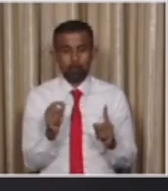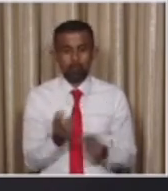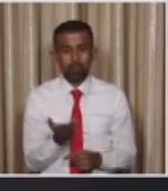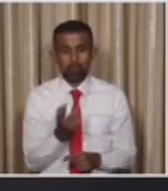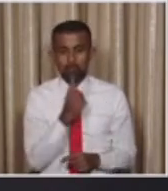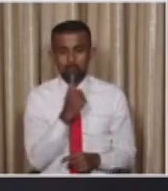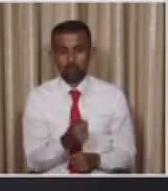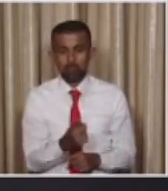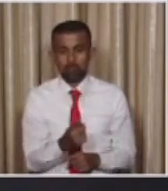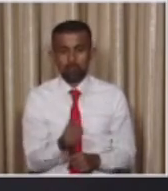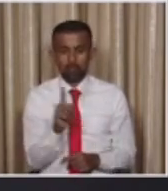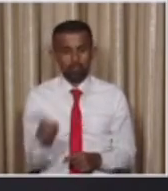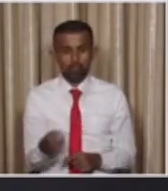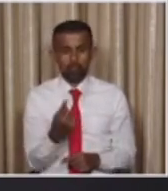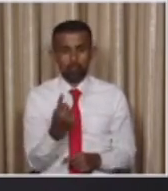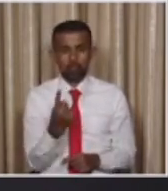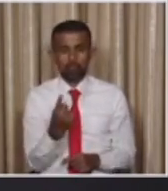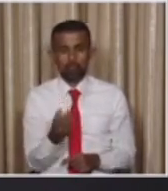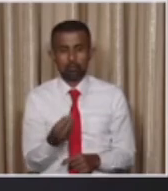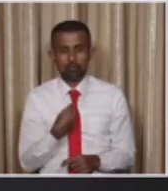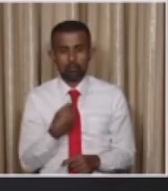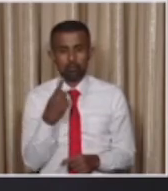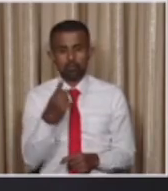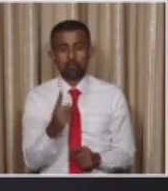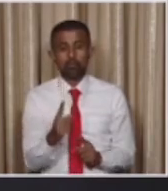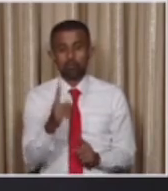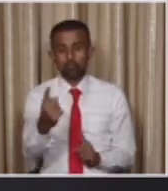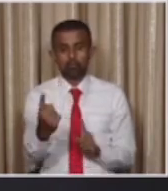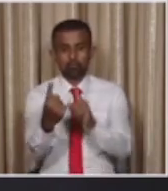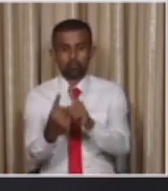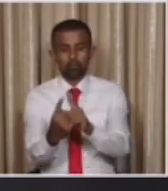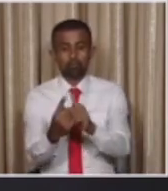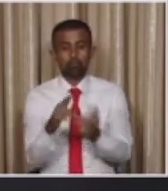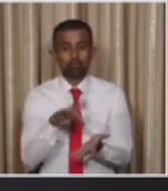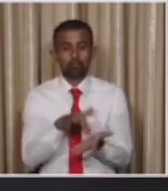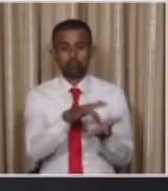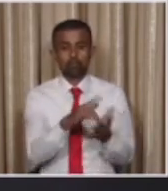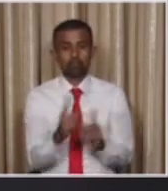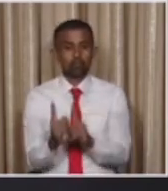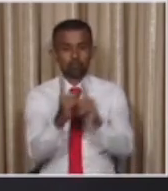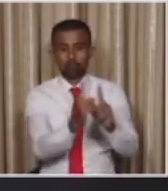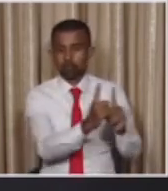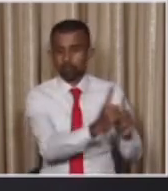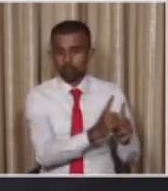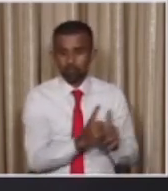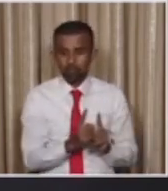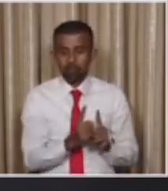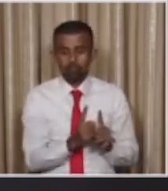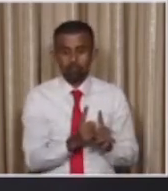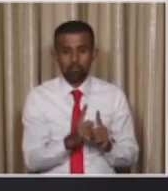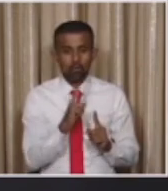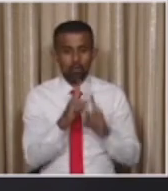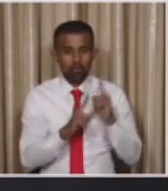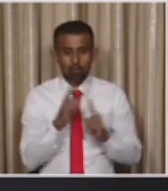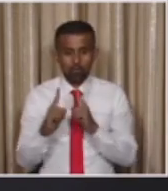ඉල්ලනවා දවසක් දෙන්න. අපි එන්නම් ඔබතුමත් එක්ක ඔය කියන ස්ථානවලට ගිහිල්ලා ඒ පුද්ගොලයෝ එකත්